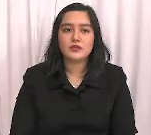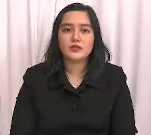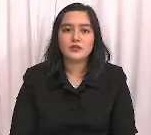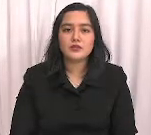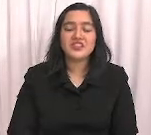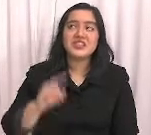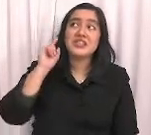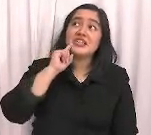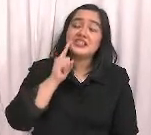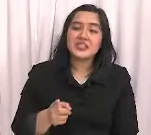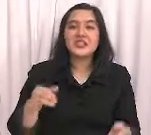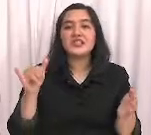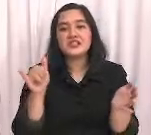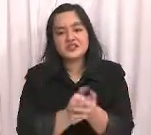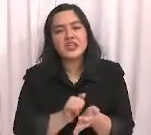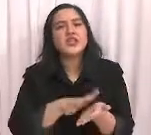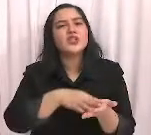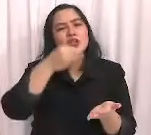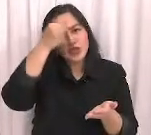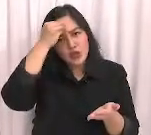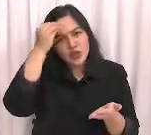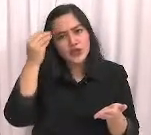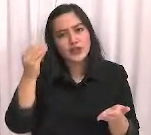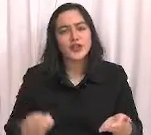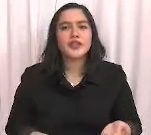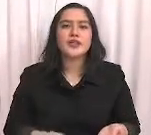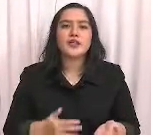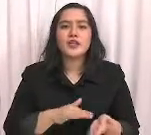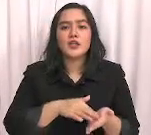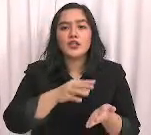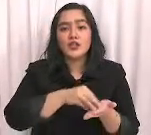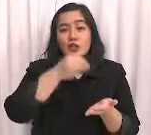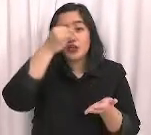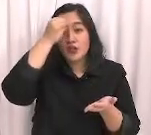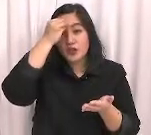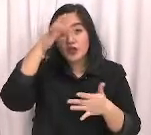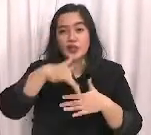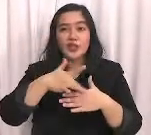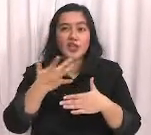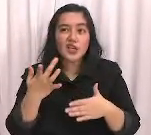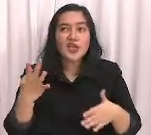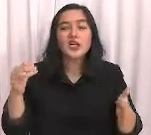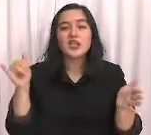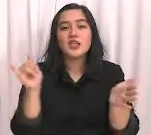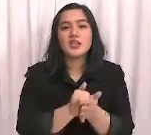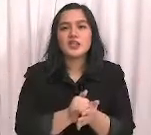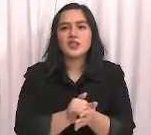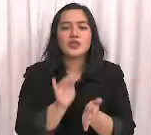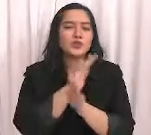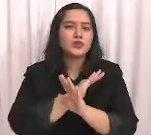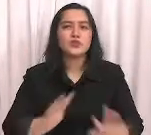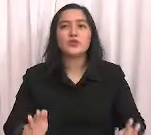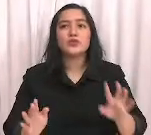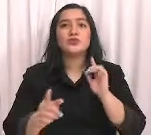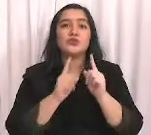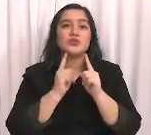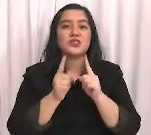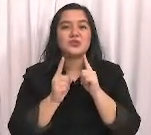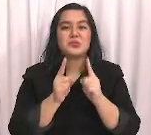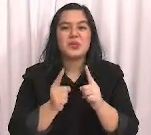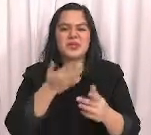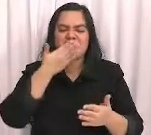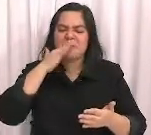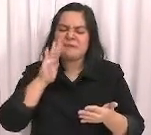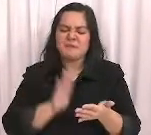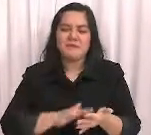husband to anyone. Uh-huh. As in, binabantayan ko yan, akala niyo po yung nagjo-joke lang po kayo, yung gino-joke niyo asawa ko,